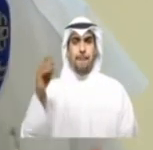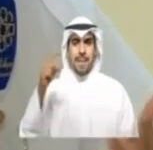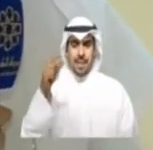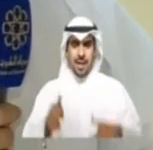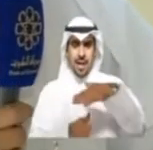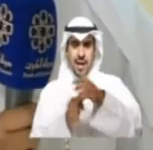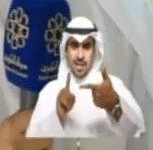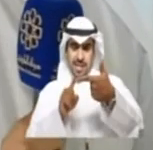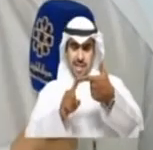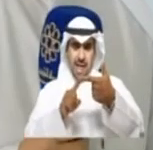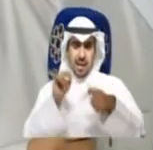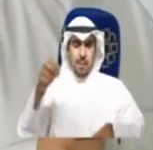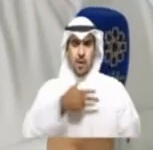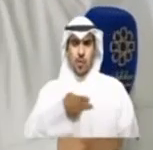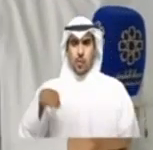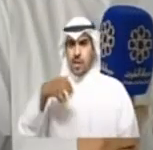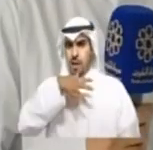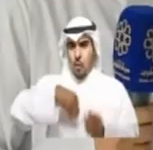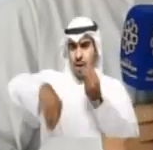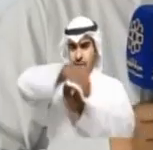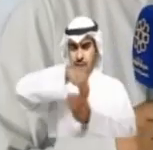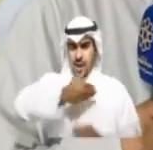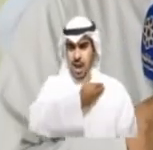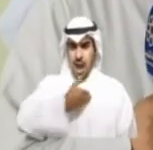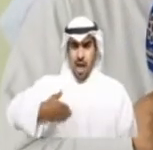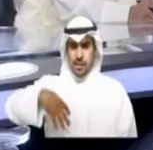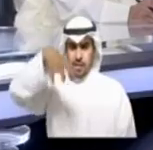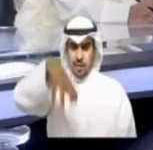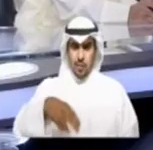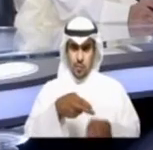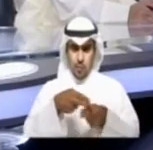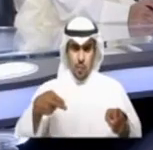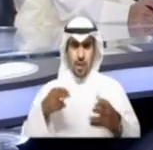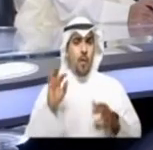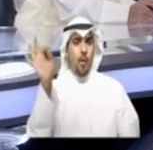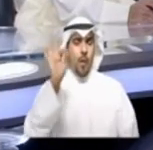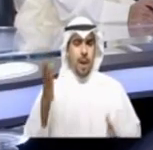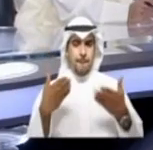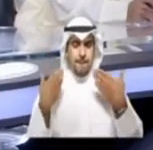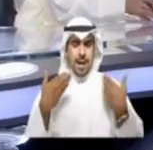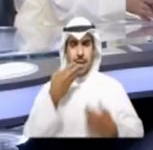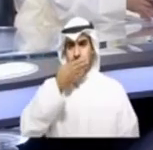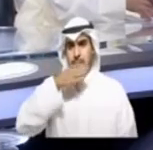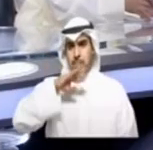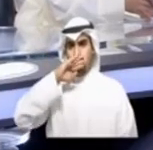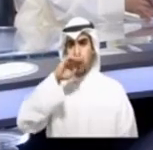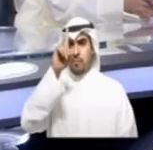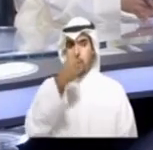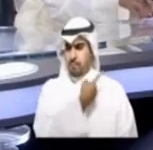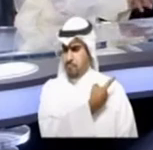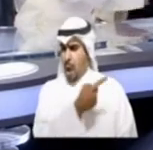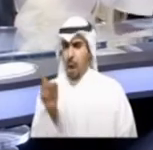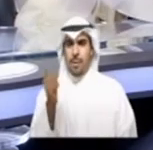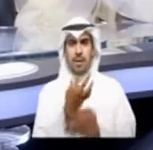الكويتية، كما سمعتم تحدث عن حالة الحجاج الكويتيين في مكة المكرمة، ولله الحمد الجميع بخير ولله